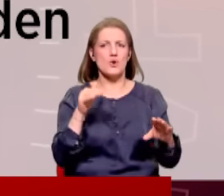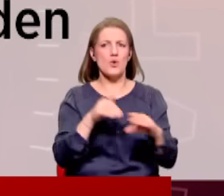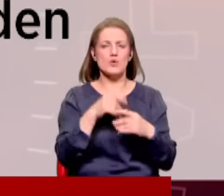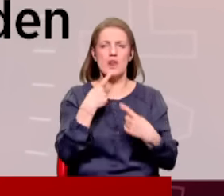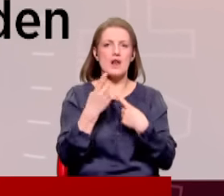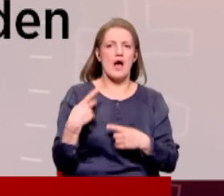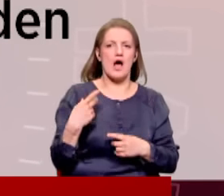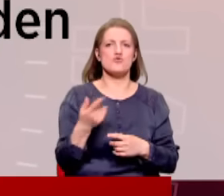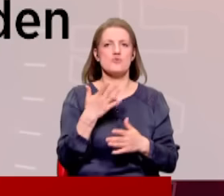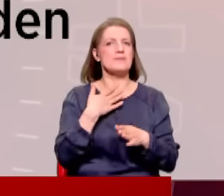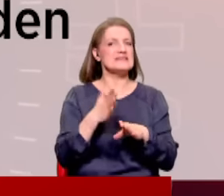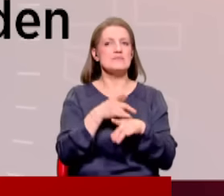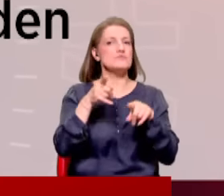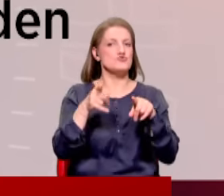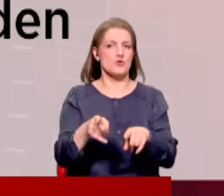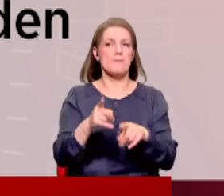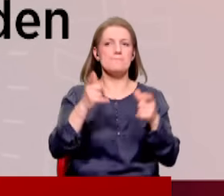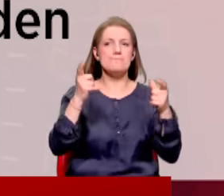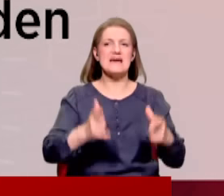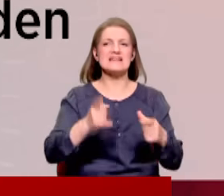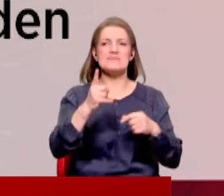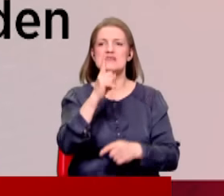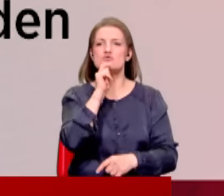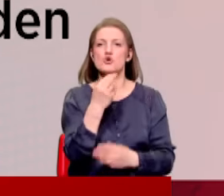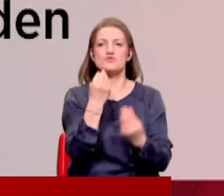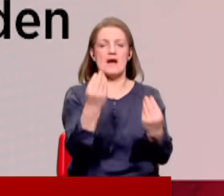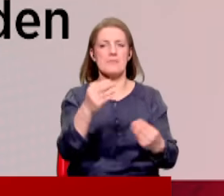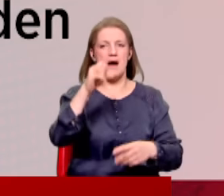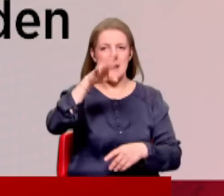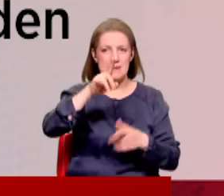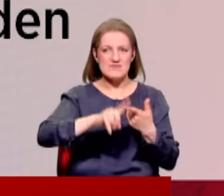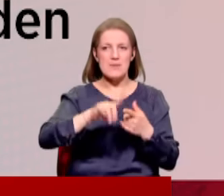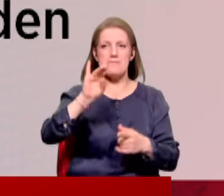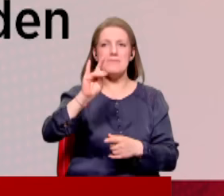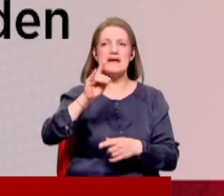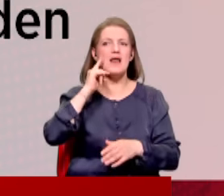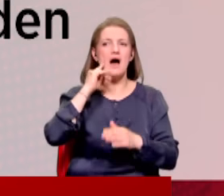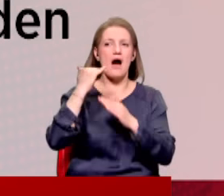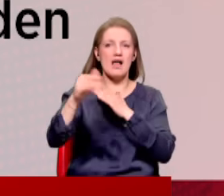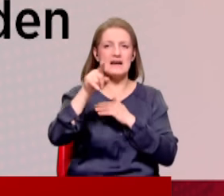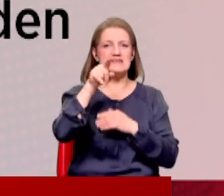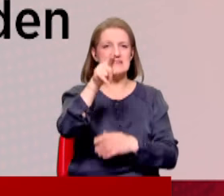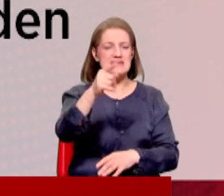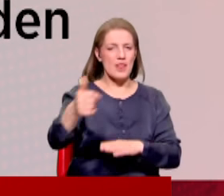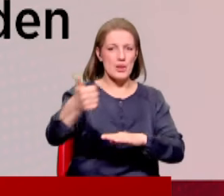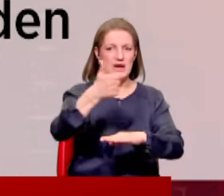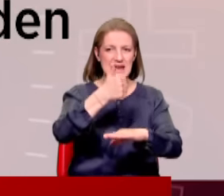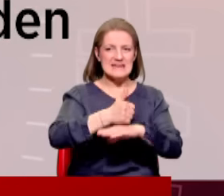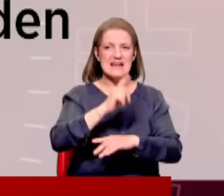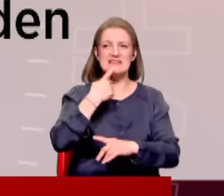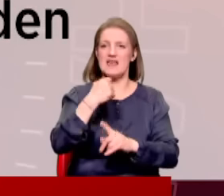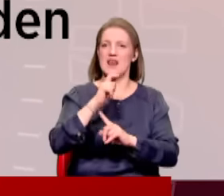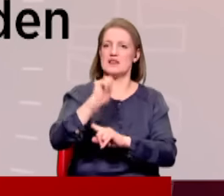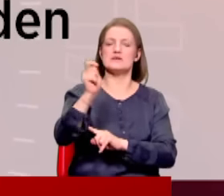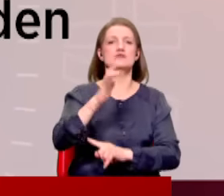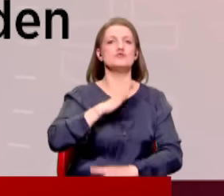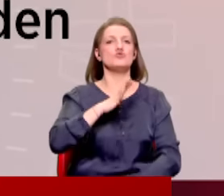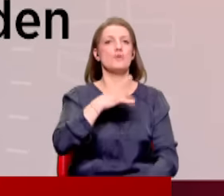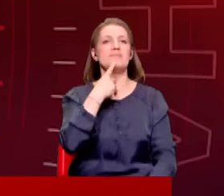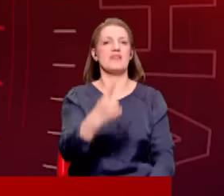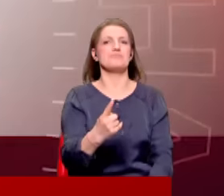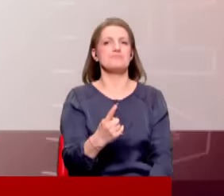söyleminden kaçıyorum. Sebebi de şu: meydanlarda bir söz verdim. AK Partili ve MHP'li seçmene sizden iktidara sarı kart göstermenizi